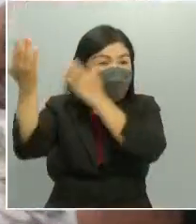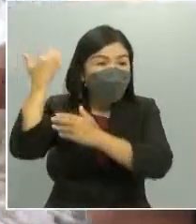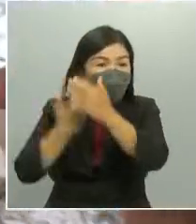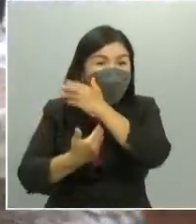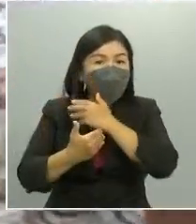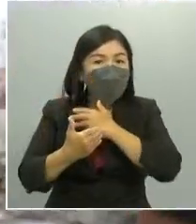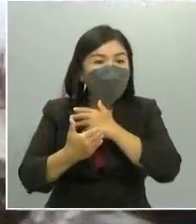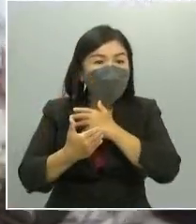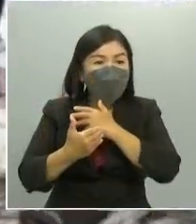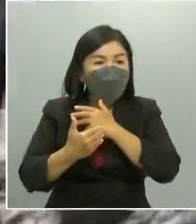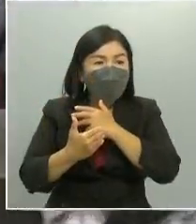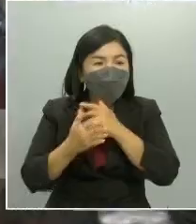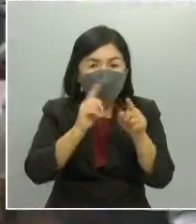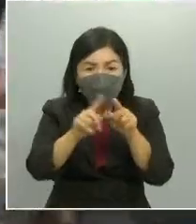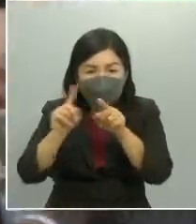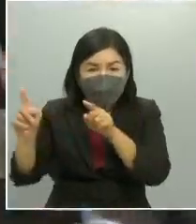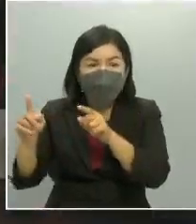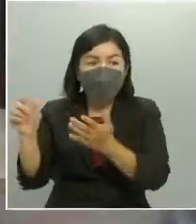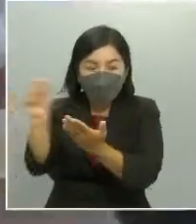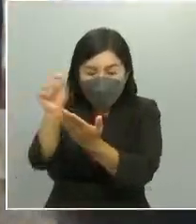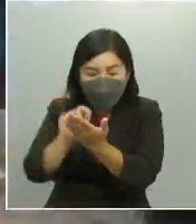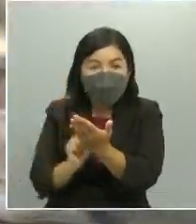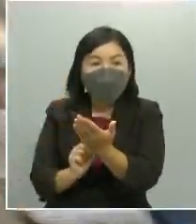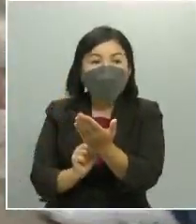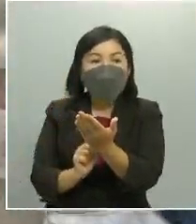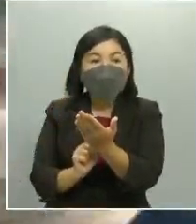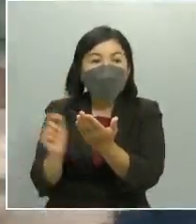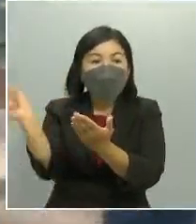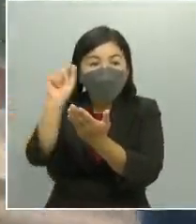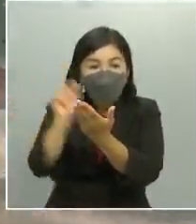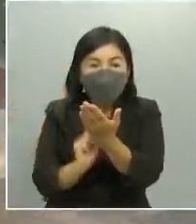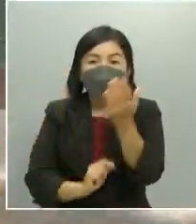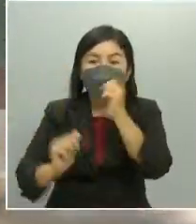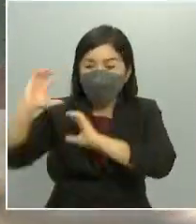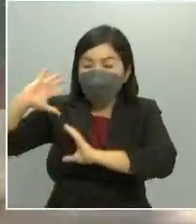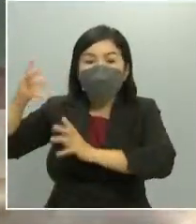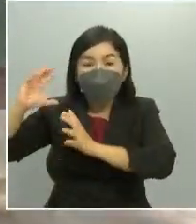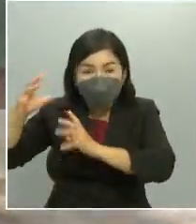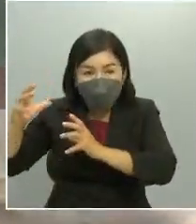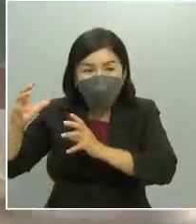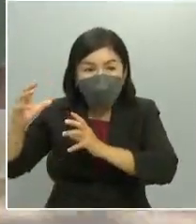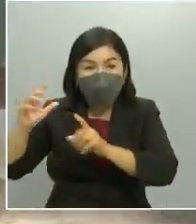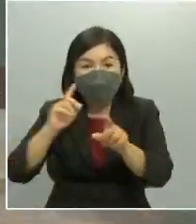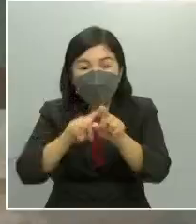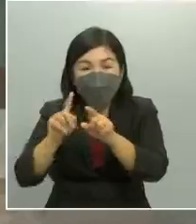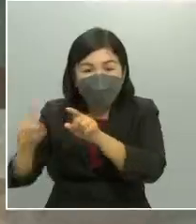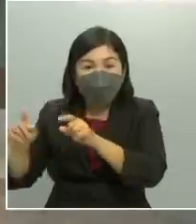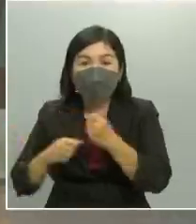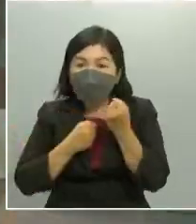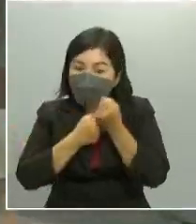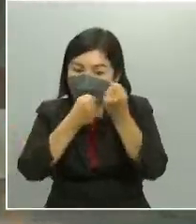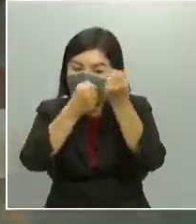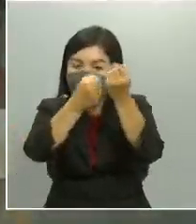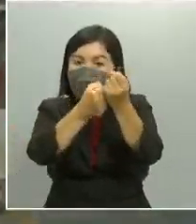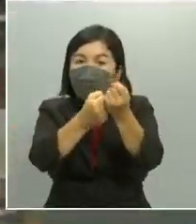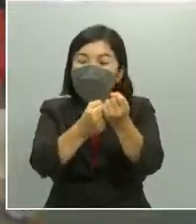วัฒน์วรรลยางกูรซึ่งท่านเป็นผู้ประพันธ์มนต์วรรคทานที่เซ่อแล้วก็มีอุปกรณ์เกี่ยวกับการเรียกร้องสุดที่การ